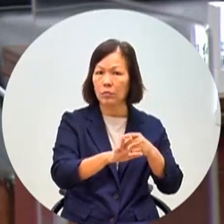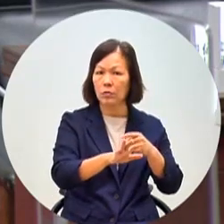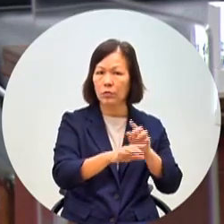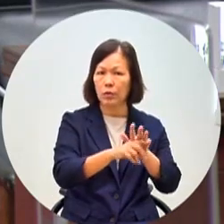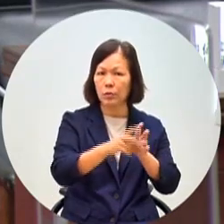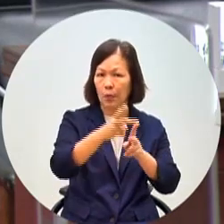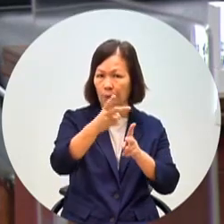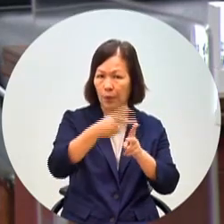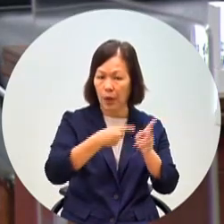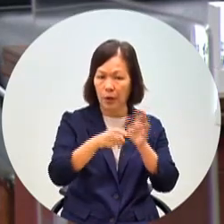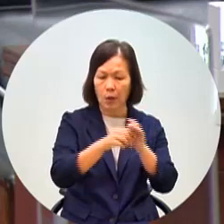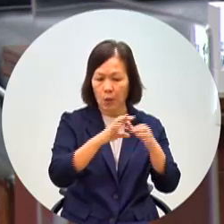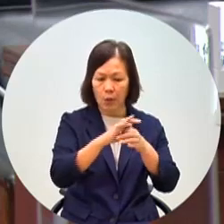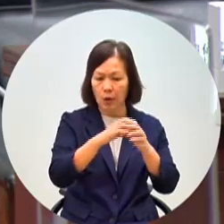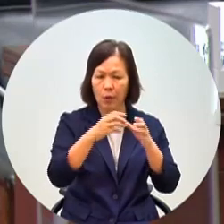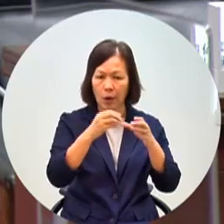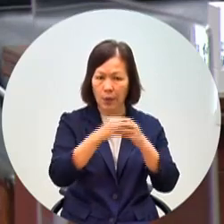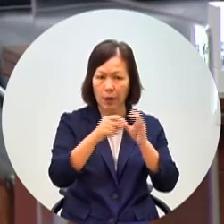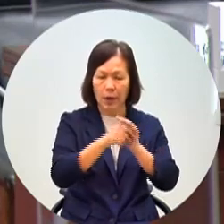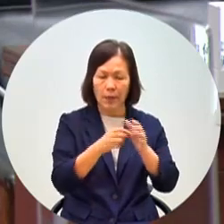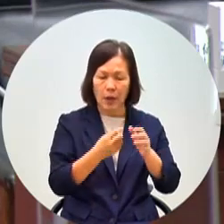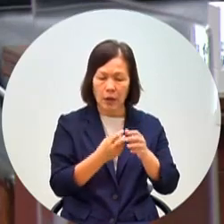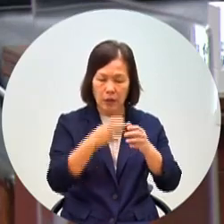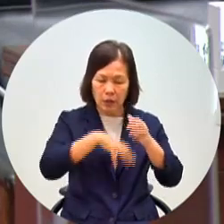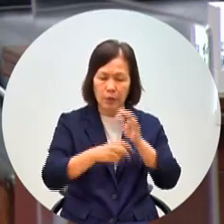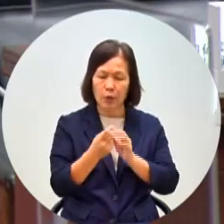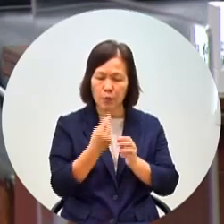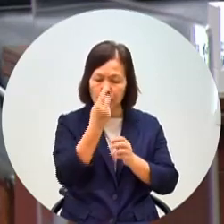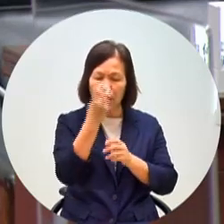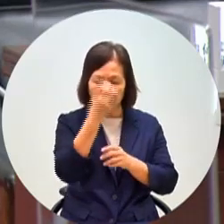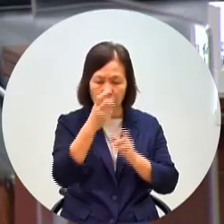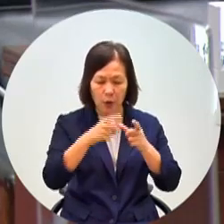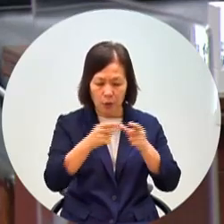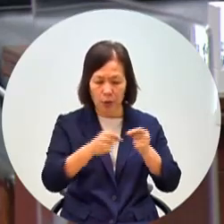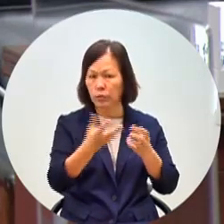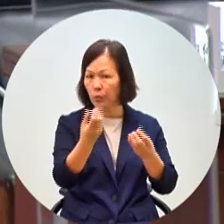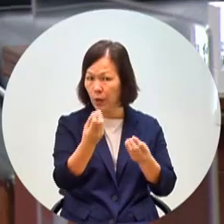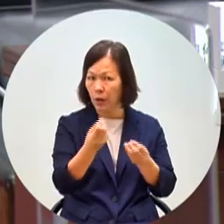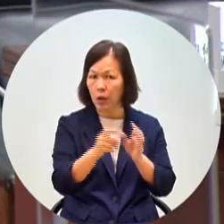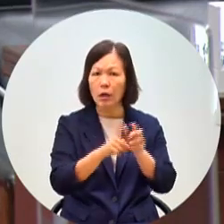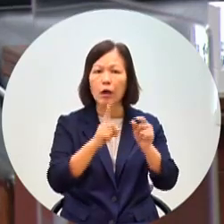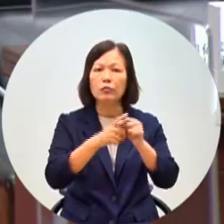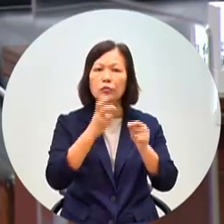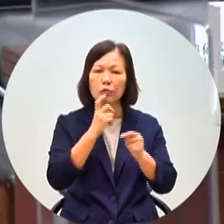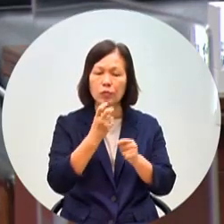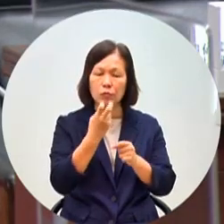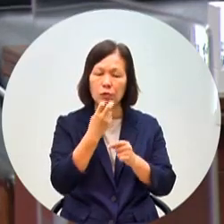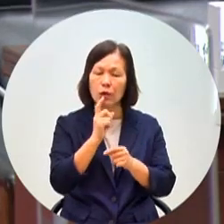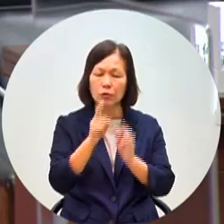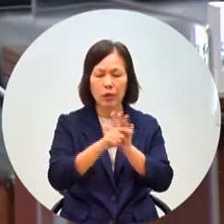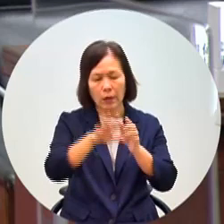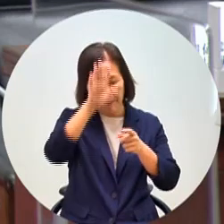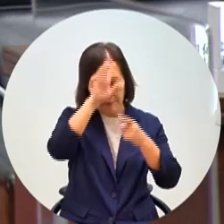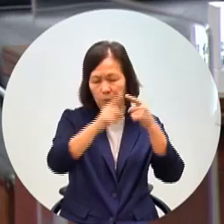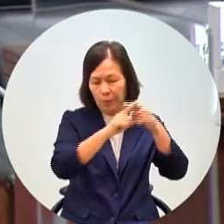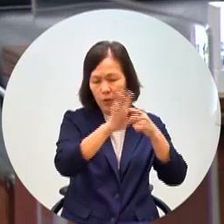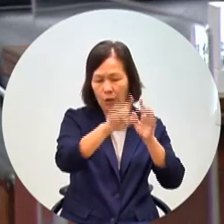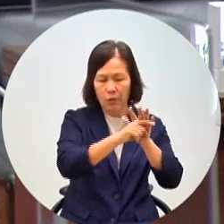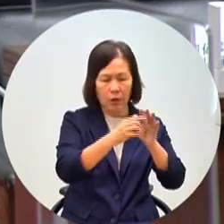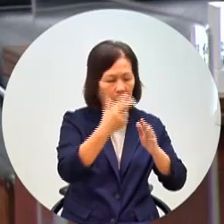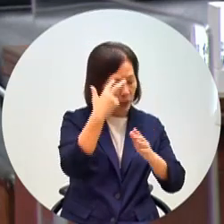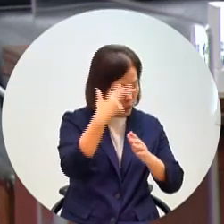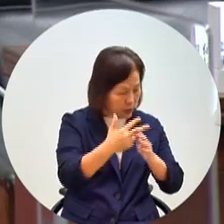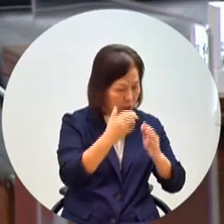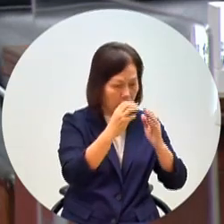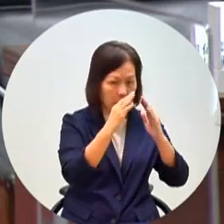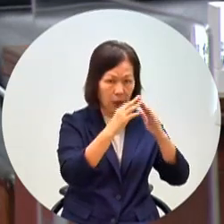收到关怀包里面并没有快筛试剂？因为中央说，确诊者你只要有七天居隔，